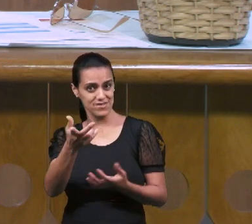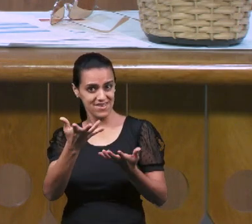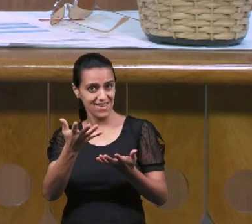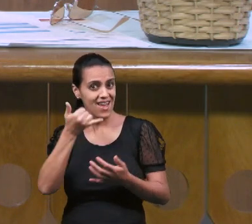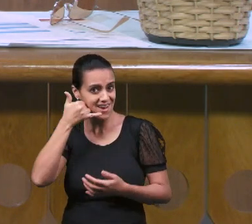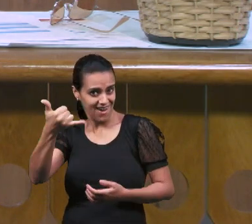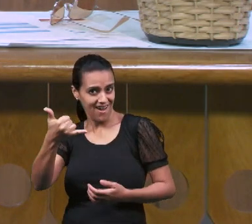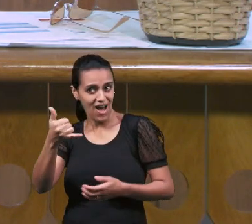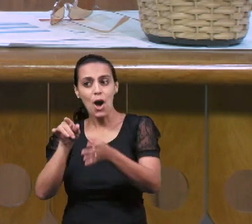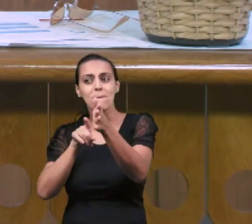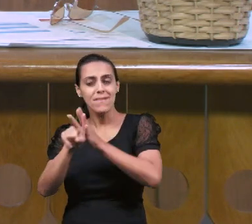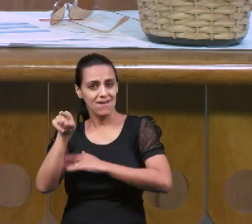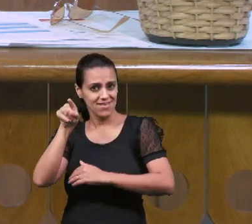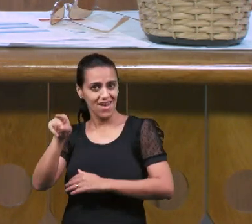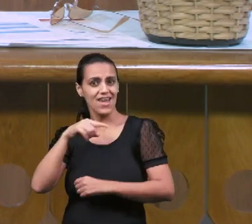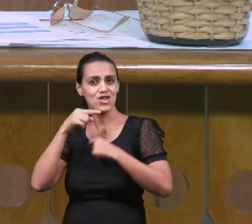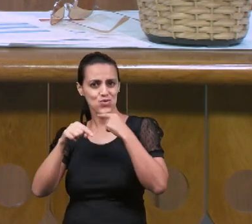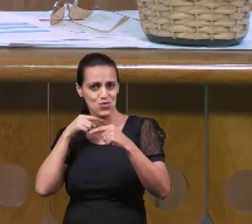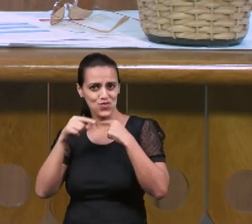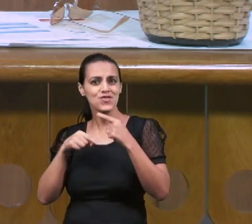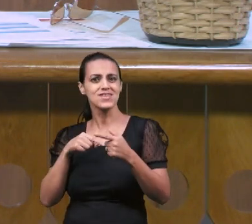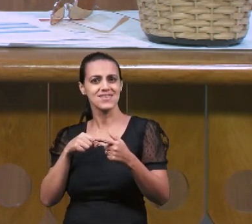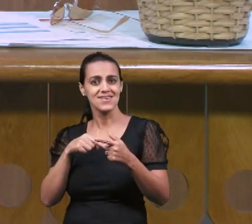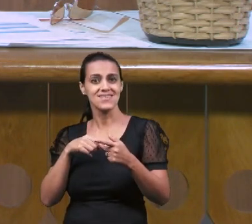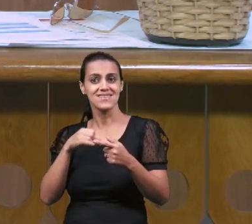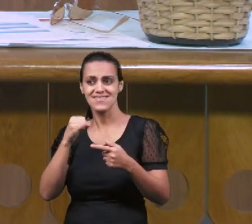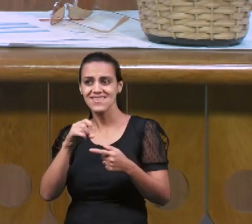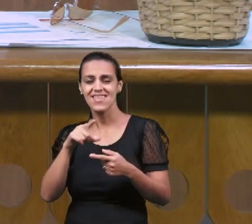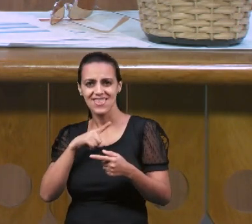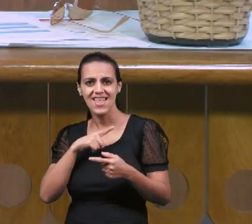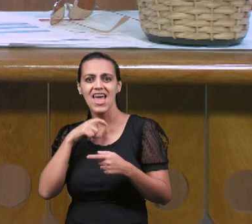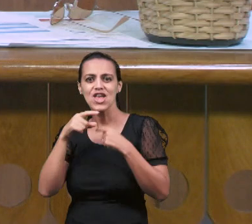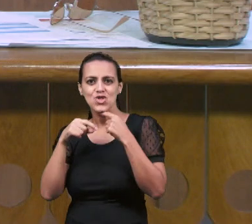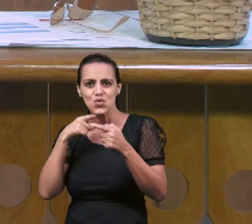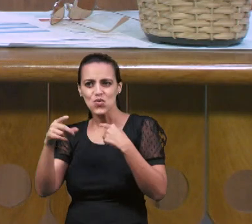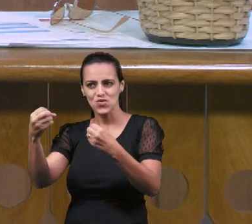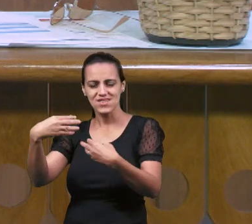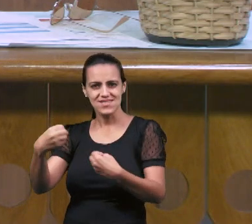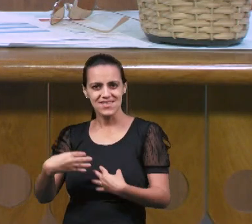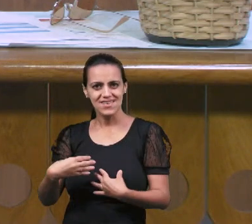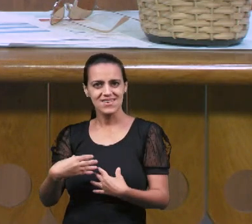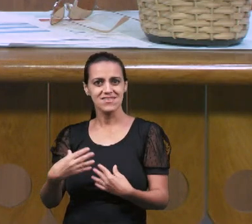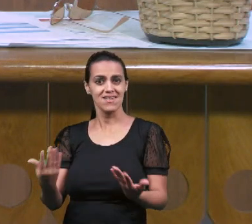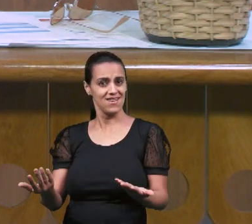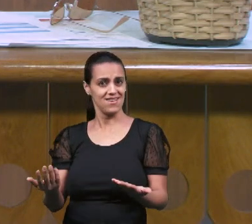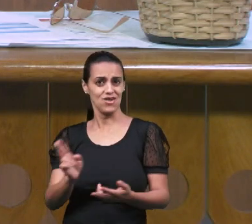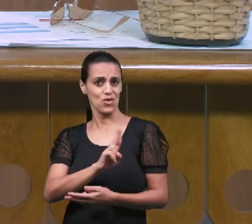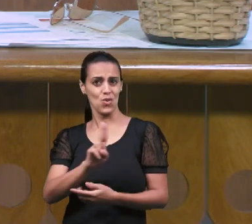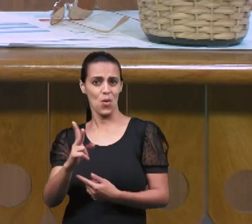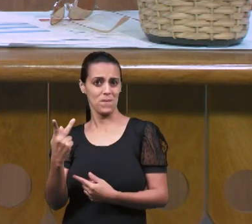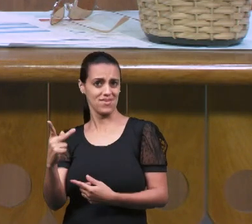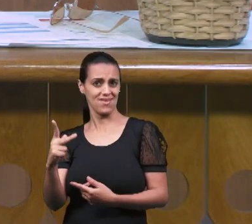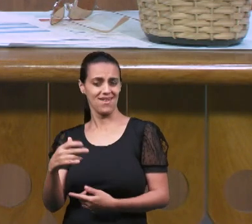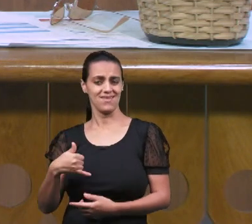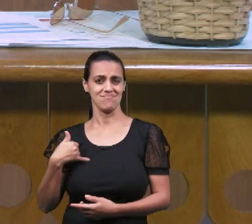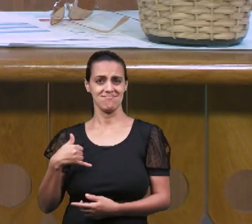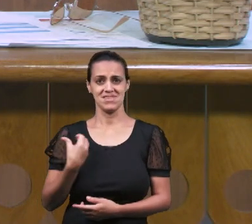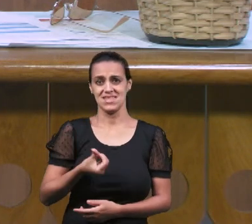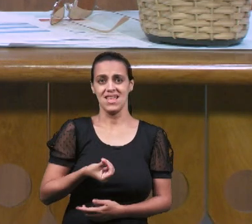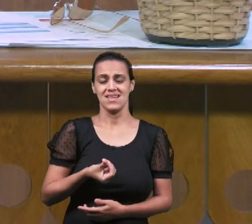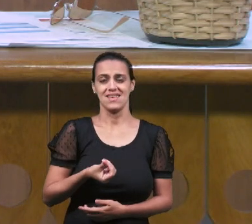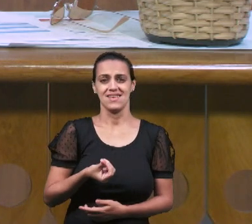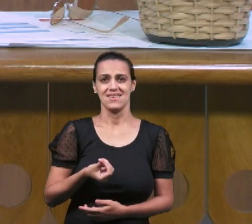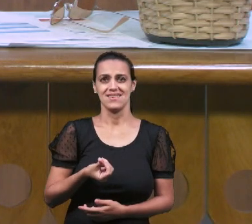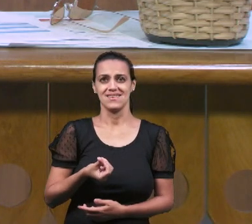ici à propos de l'église de l'œuvre. Son téléphone ici, son nom. Voilà, donc il y a son numéro